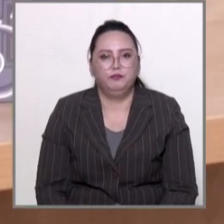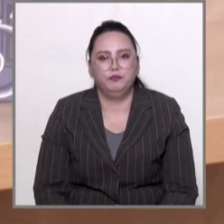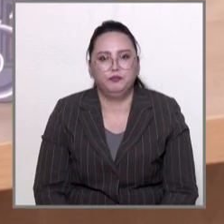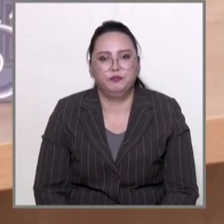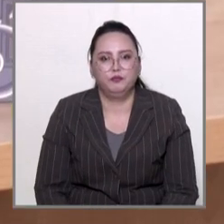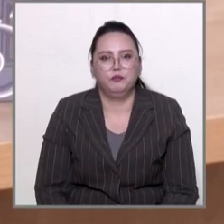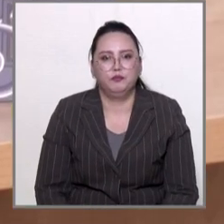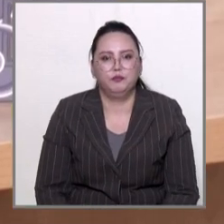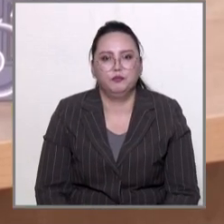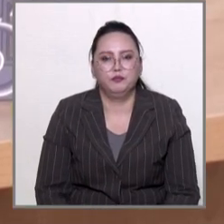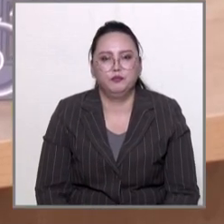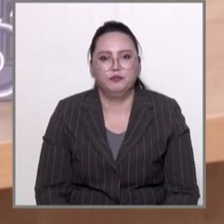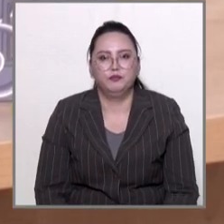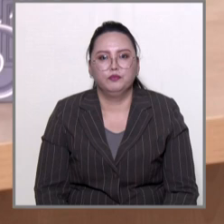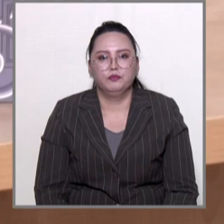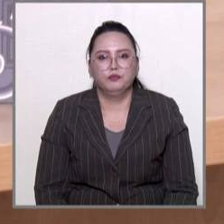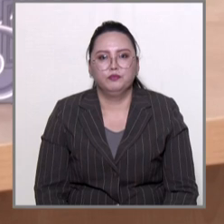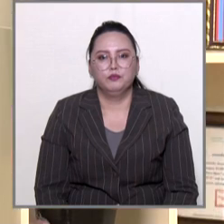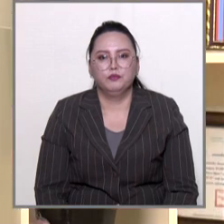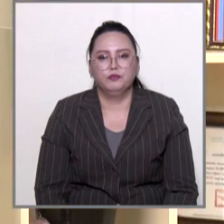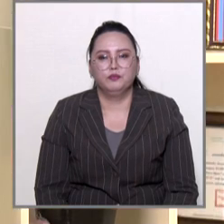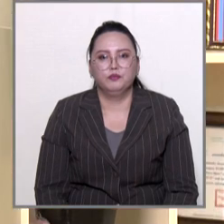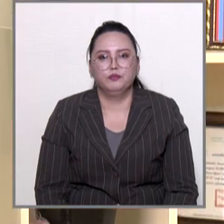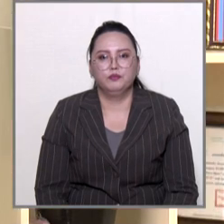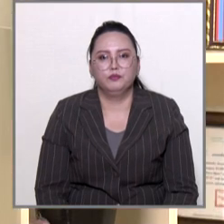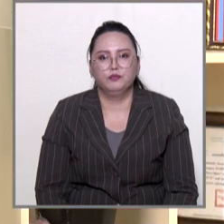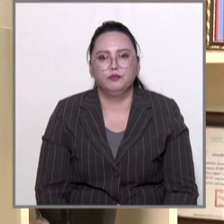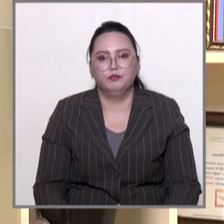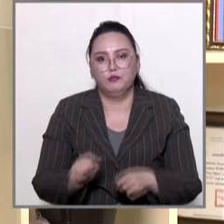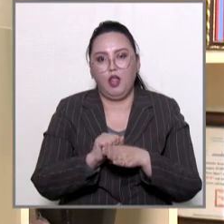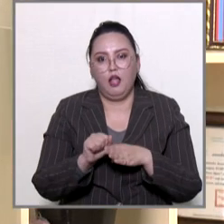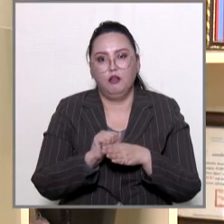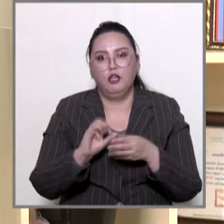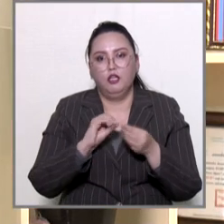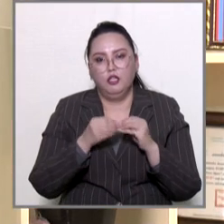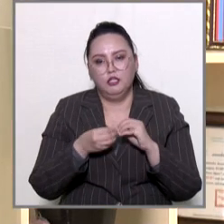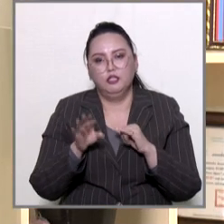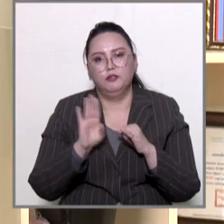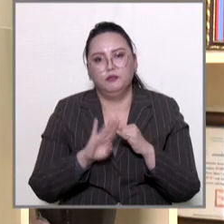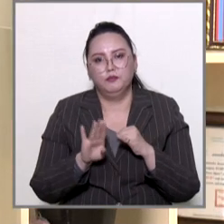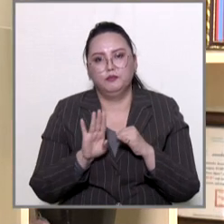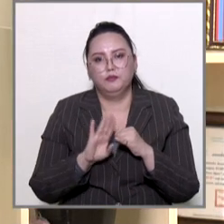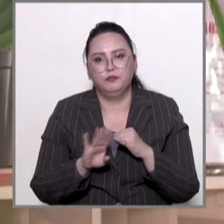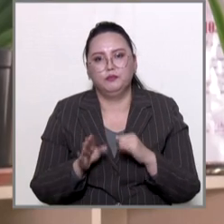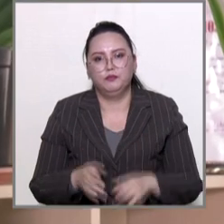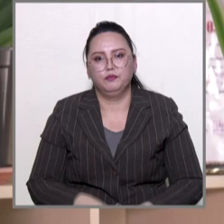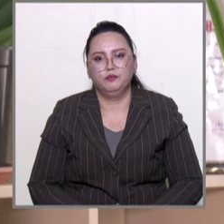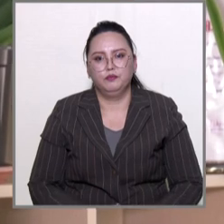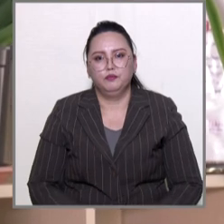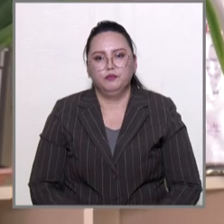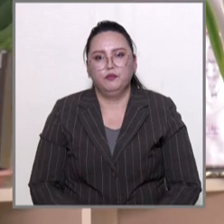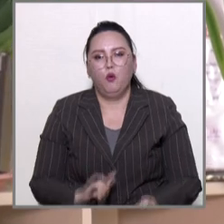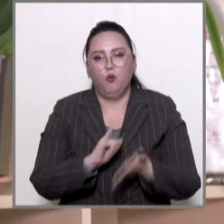номнуудыг ширээний ном болгоорой гэж багш нь зөвлөх байна. За даалгавраа хийж дууссан байх. Ингээд утгыг